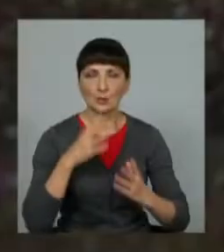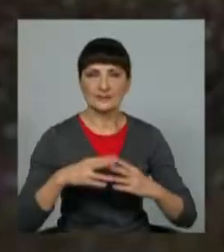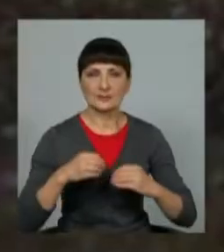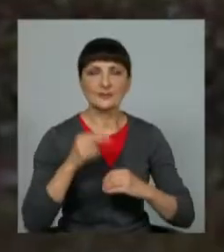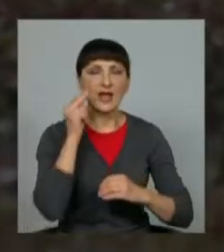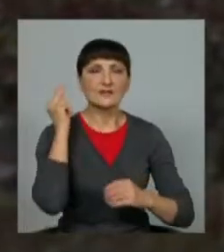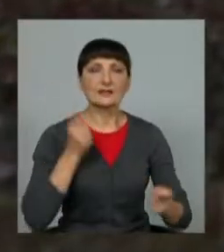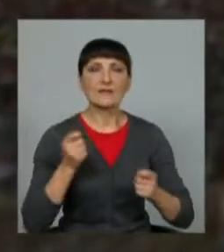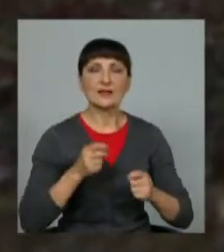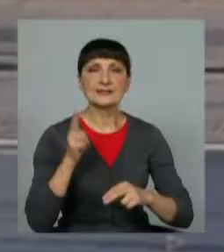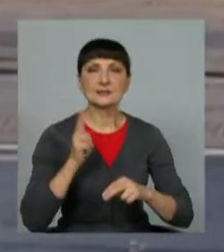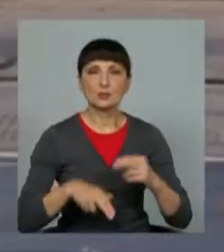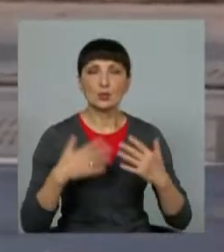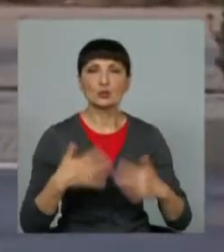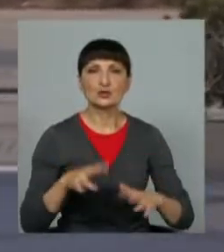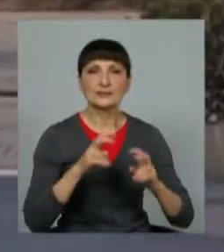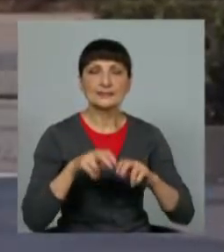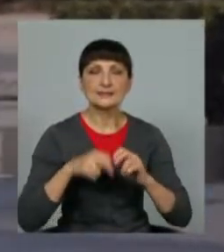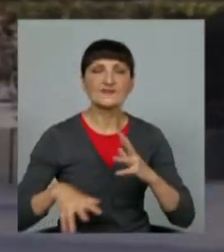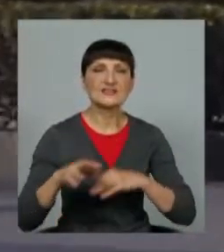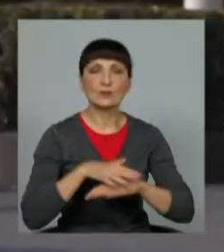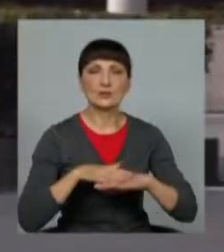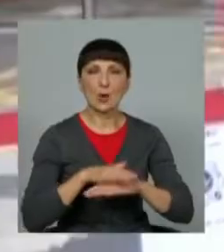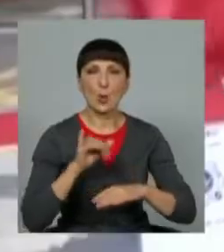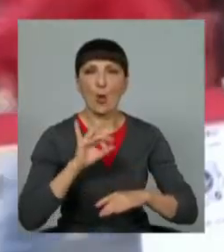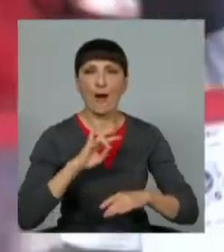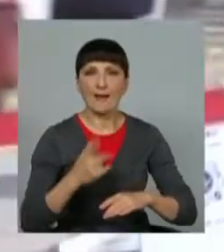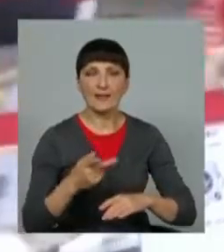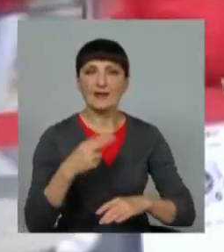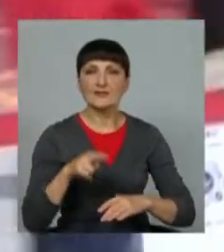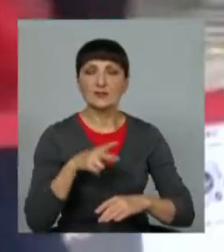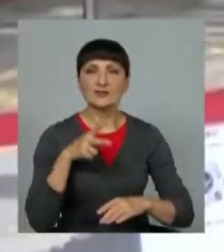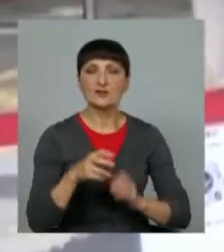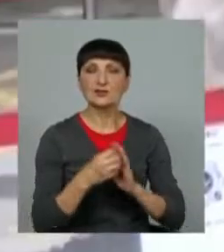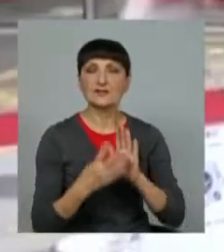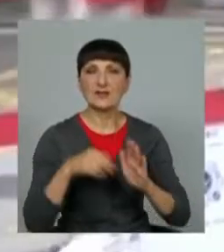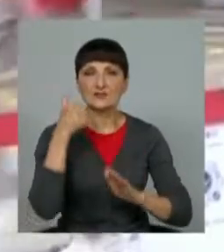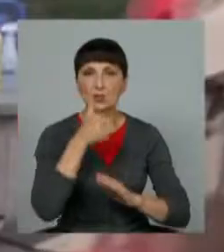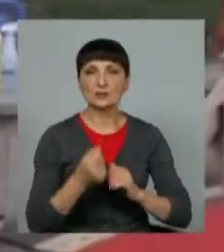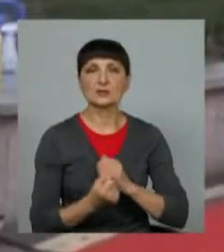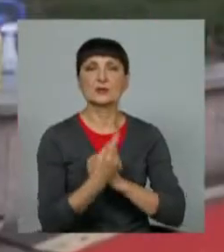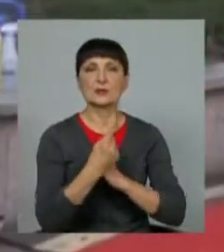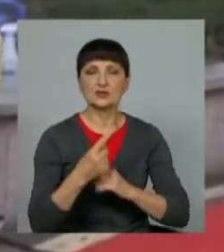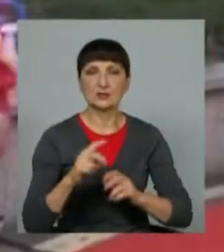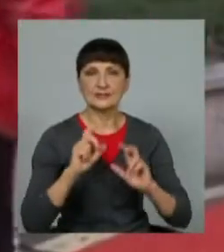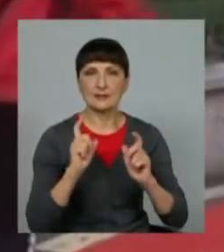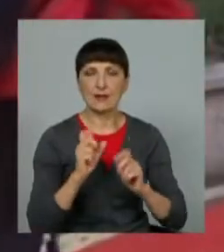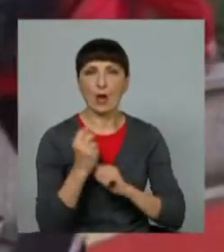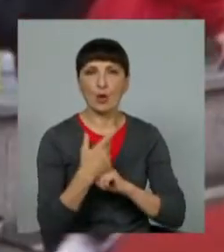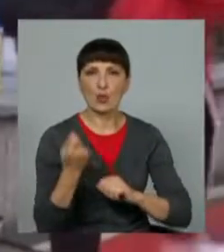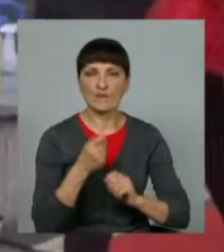Китае власти завершили тестирование всего населения Уханя, где в декабре 2019 года началась пандемия